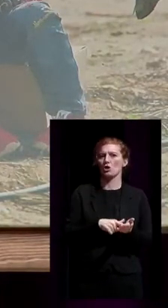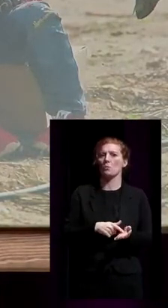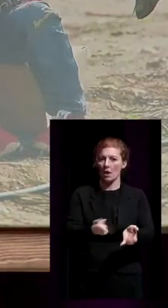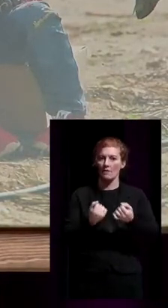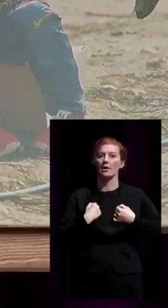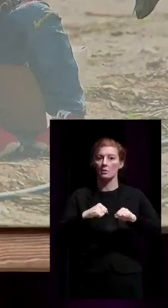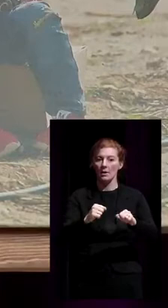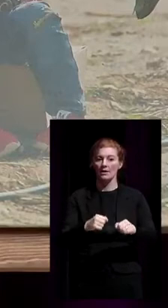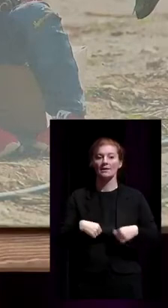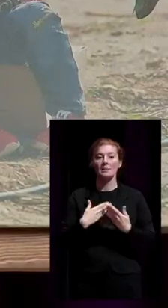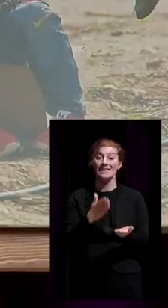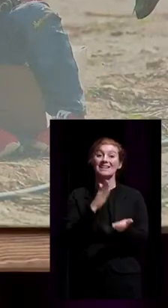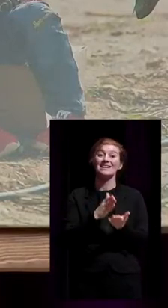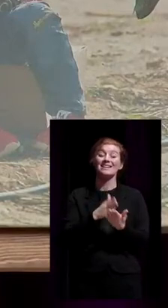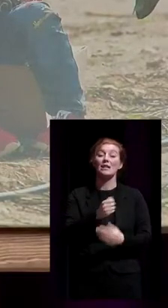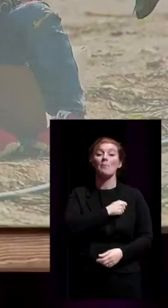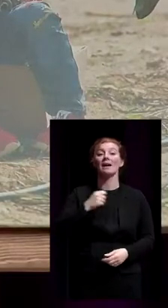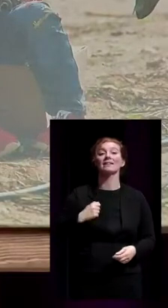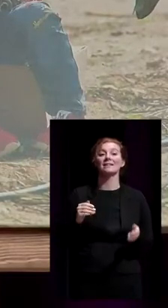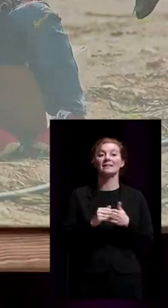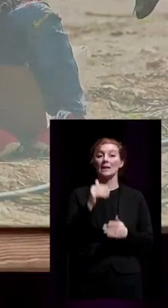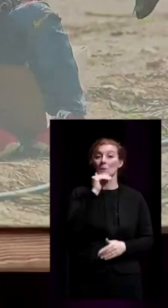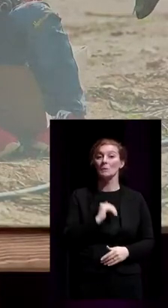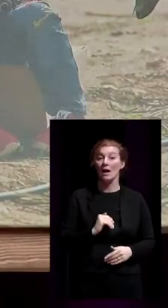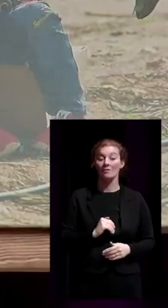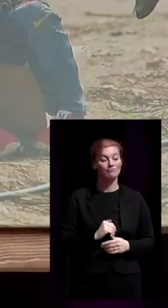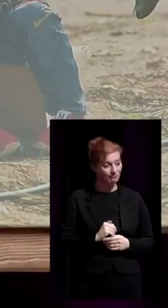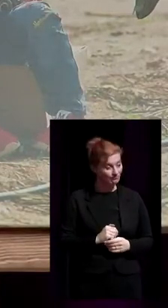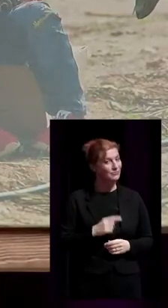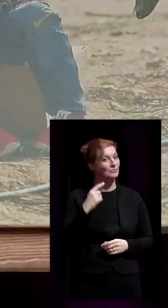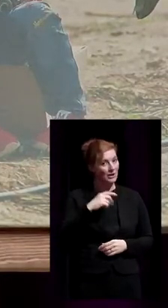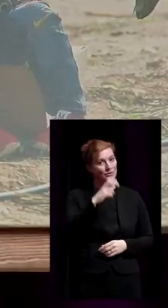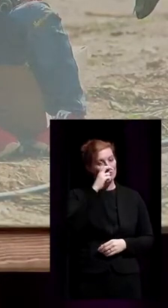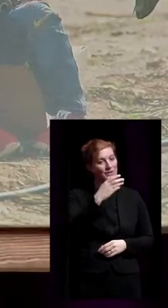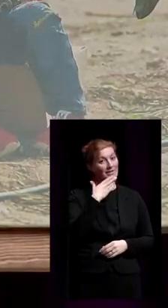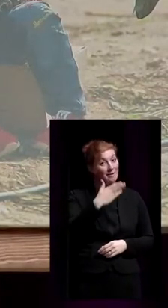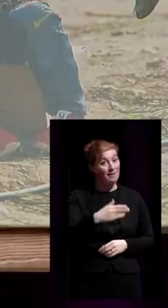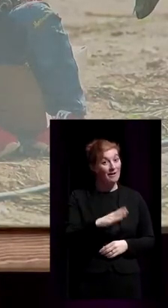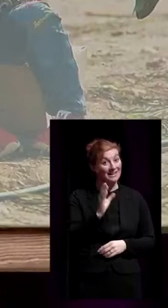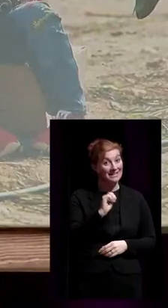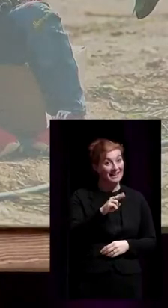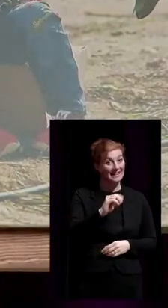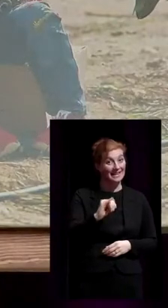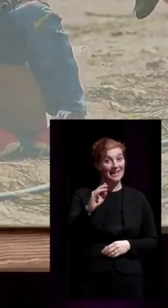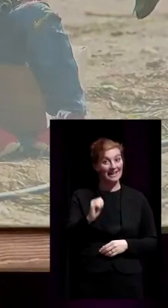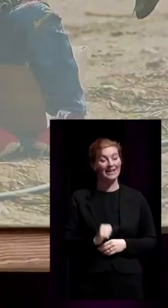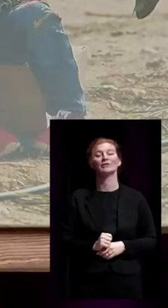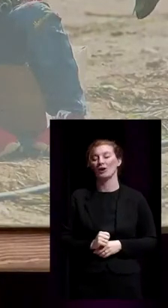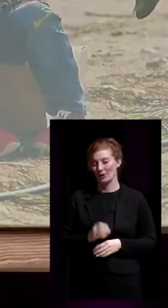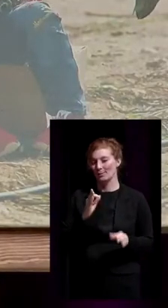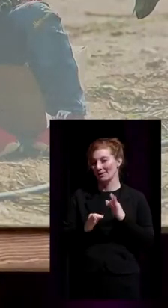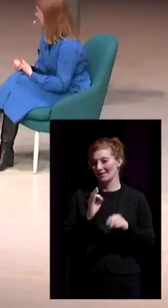makt till barn och unga. Det låter väl utmärkt, Jenny? Ja, och jag var ju faktiskt med på den